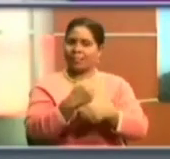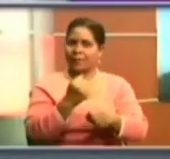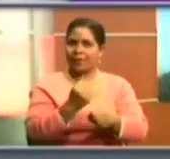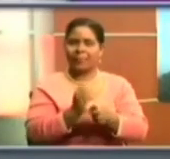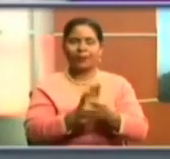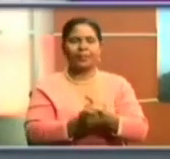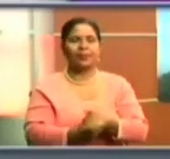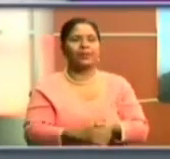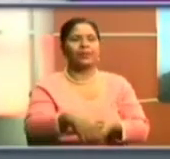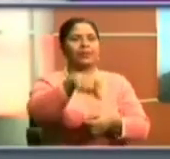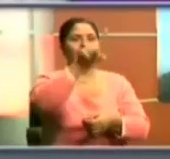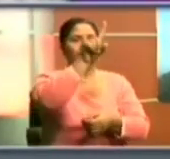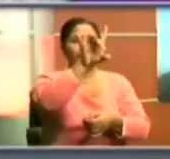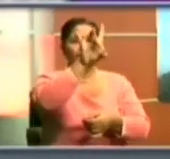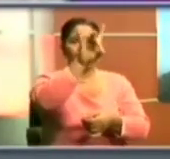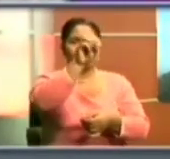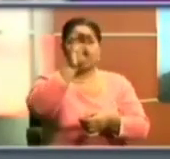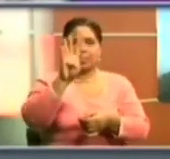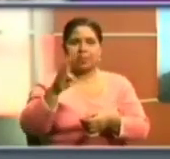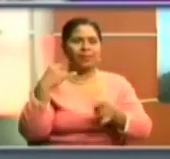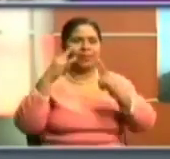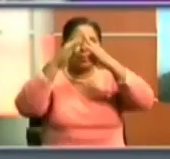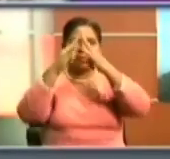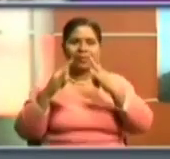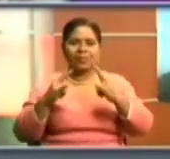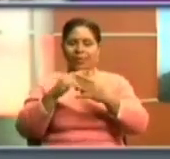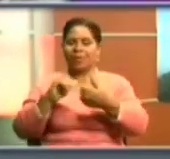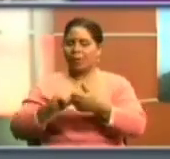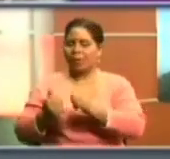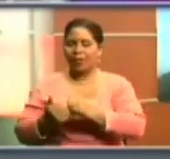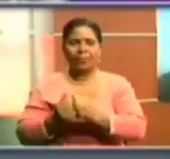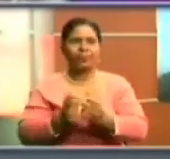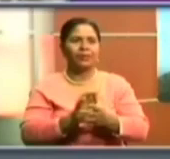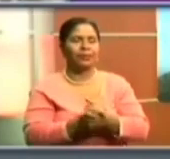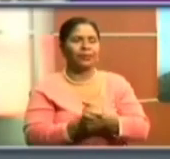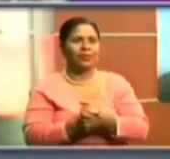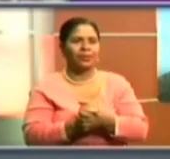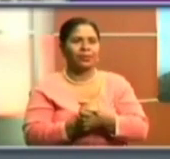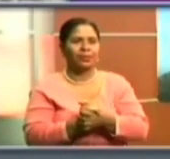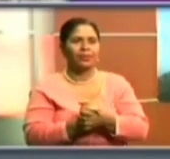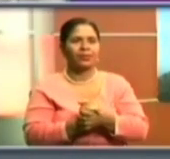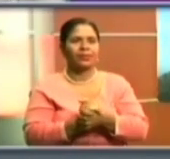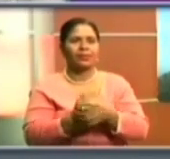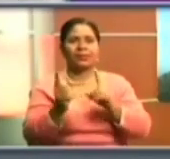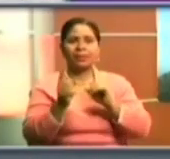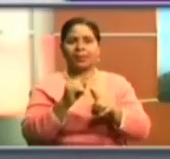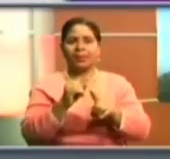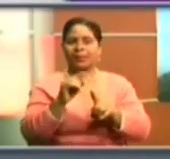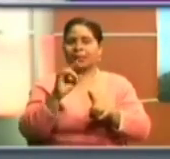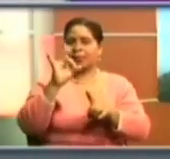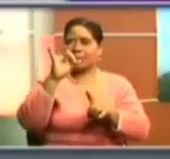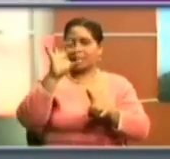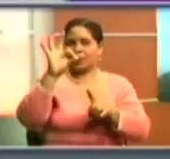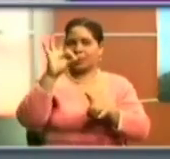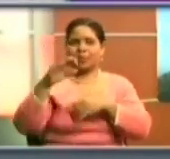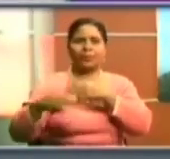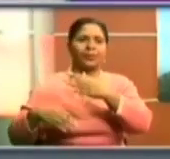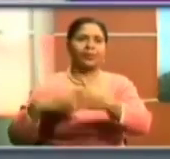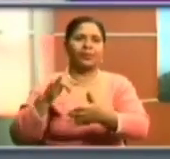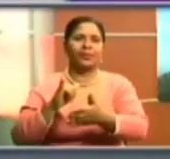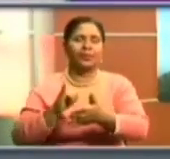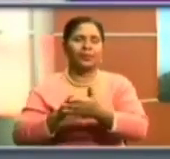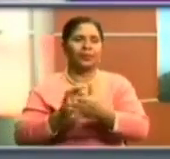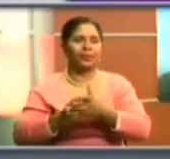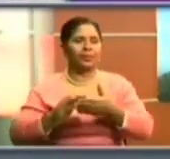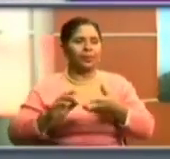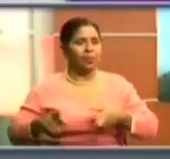Depuis 1804, mon embarquant. Je parle de 8e, 9e génération. Où est-ce que